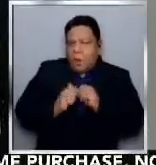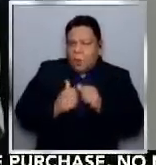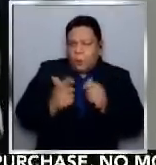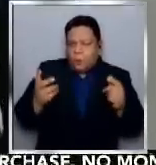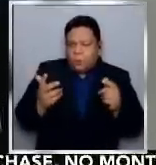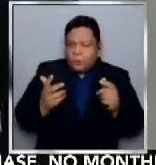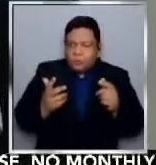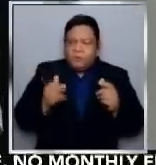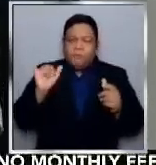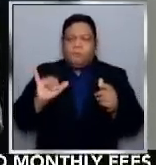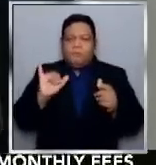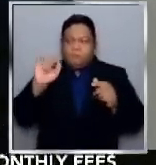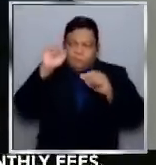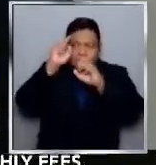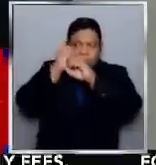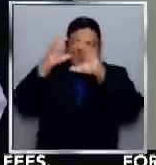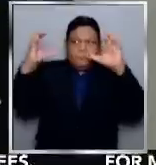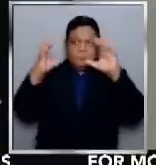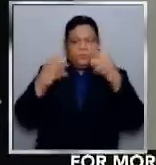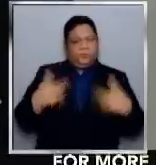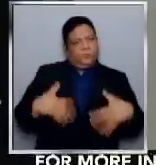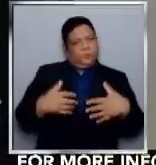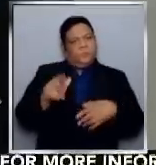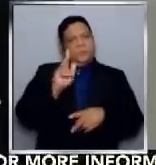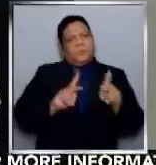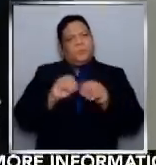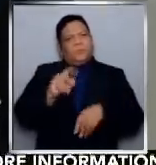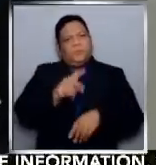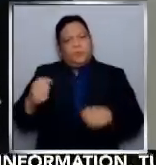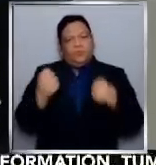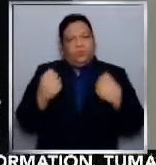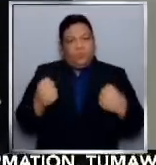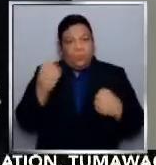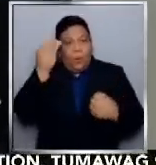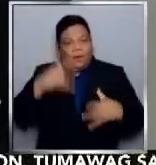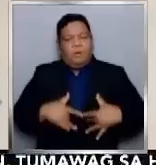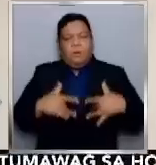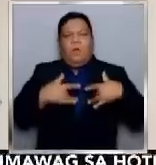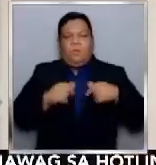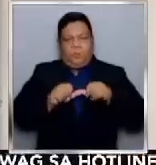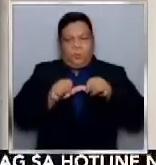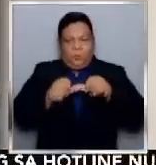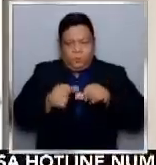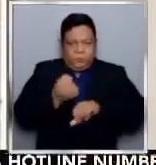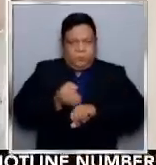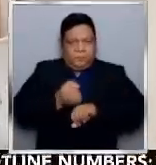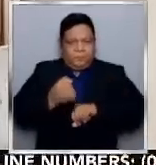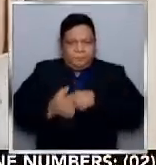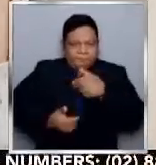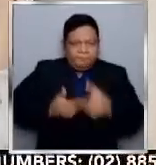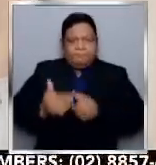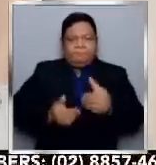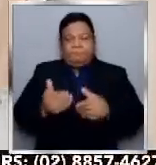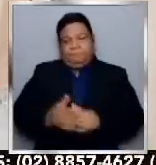yung tatag ng mga Kapampangan. Patuloy silang nabuhay at nag-survive and nag-thrive. Puno ng simbolismo ang